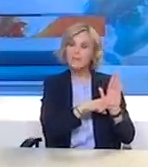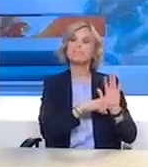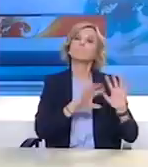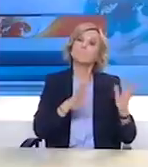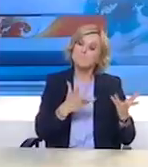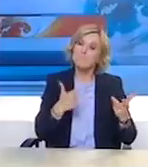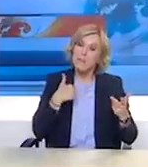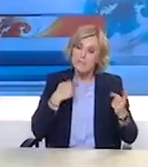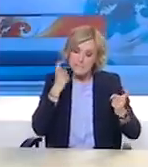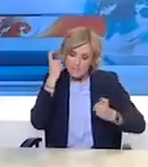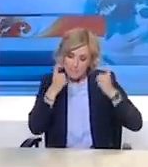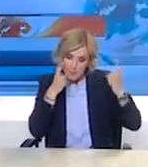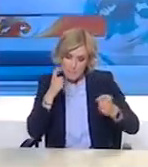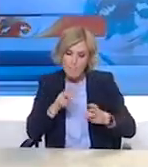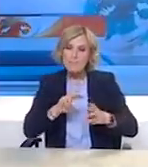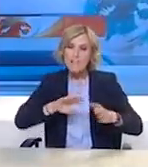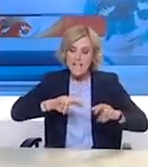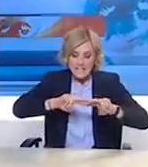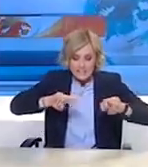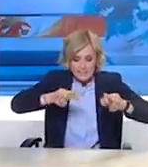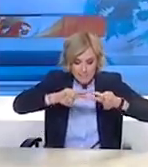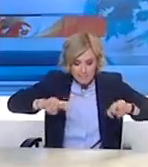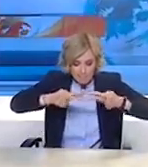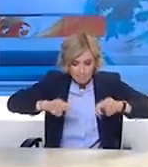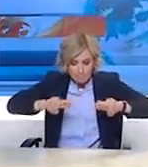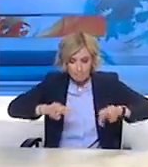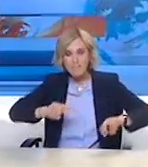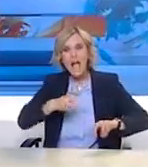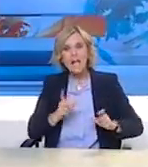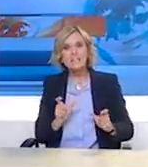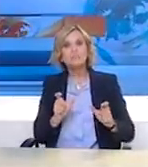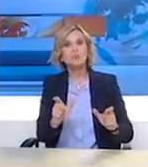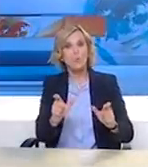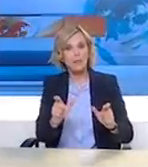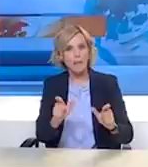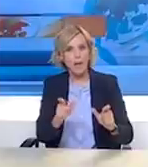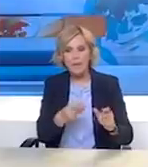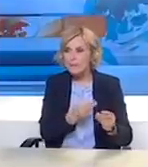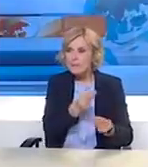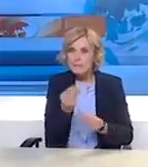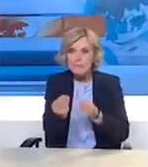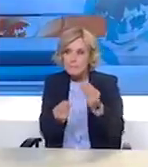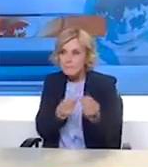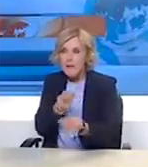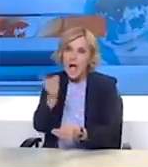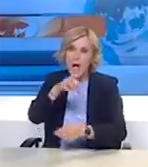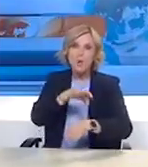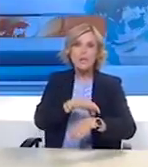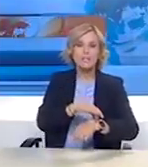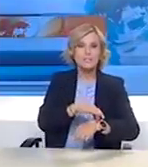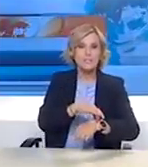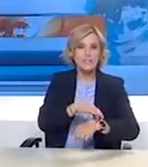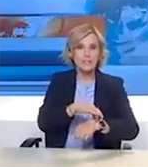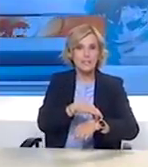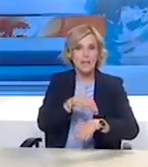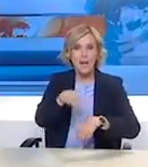τρόπο ξεκαθαρίζεις τα αντισώματα αυτά, τα οποία μπορούν να δοθούν μετά σε έναν ασθενή ο οποίος είναι σε κάποιο στάδιο της νόσου. Αυτή τη